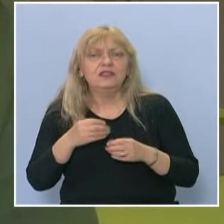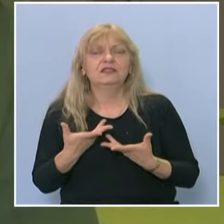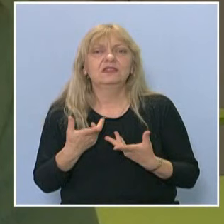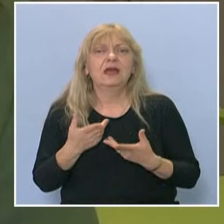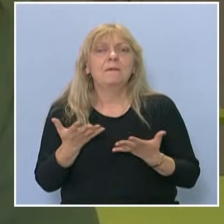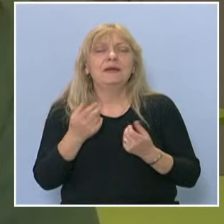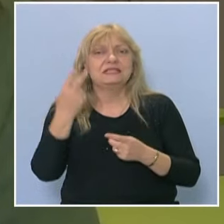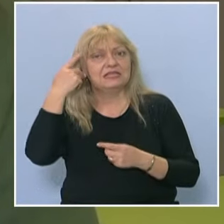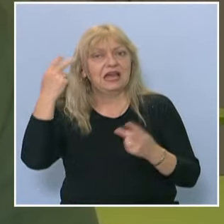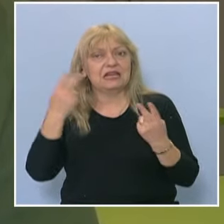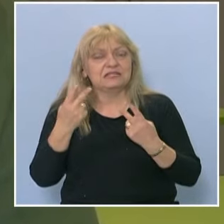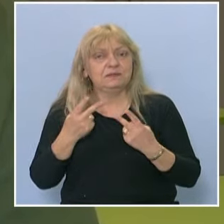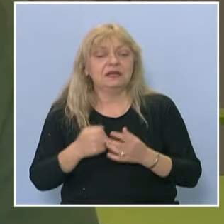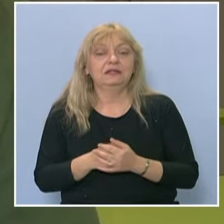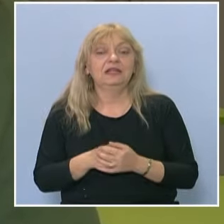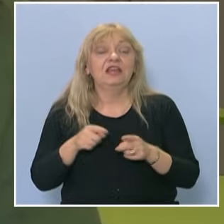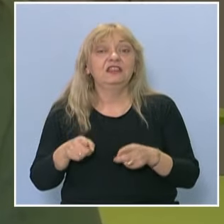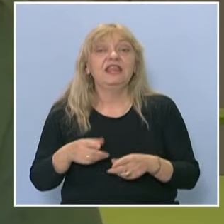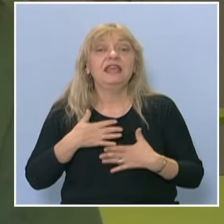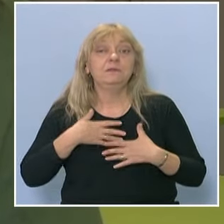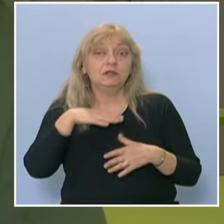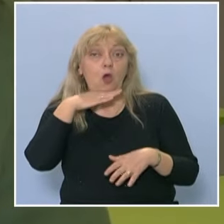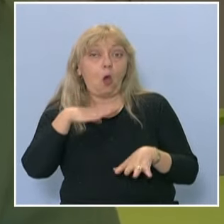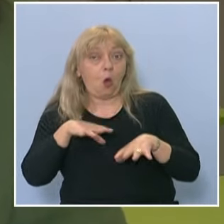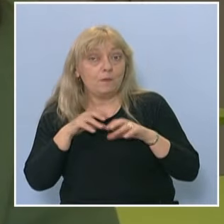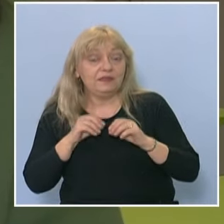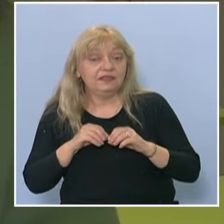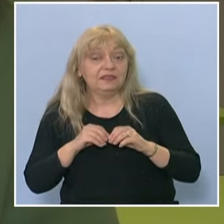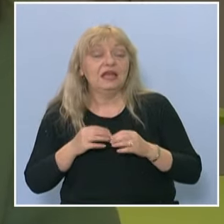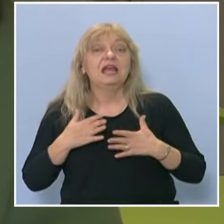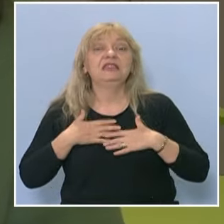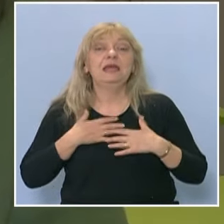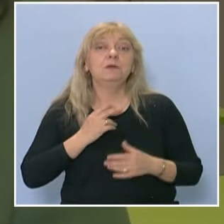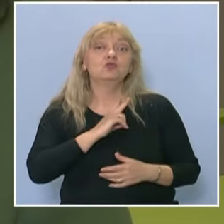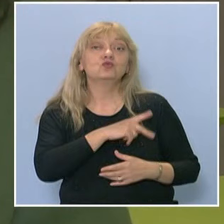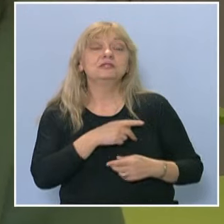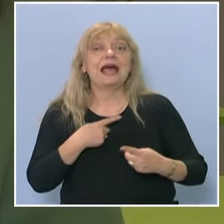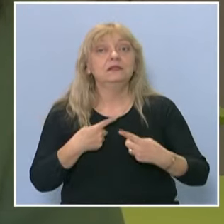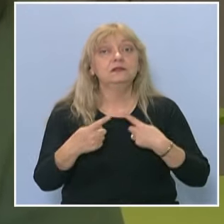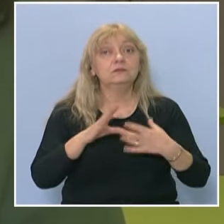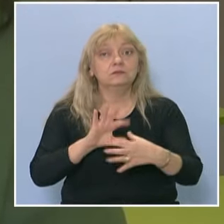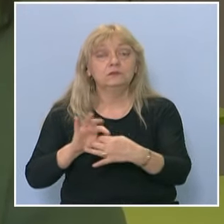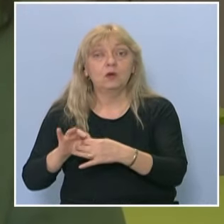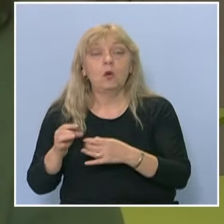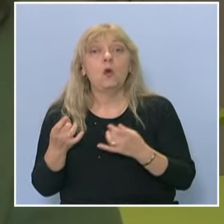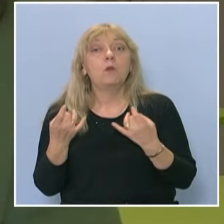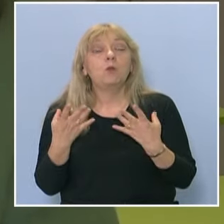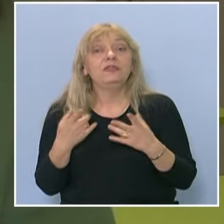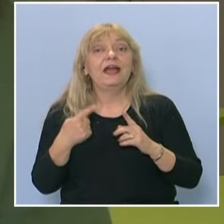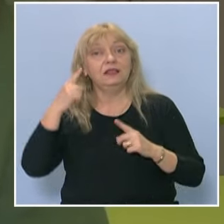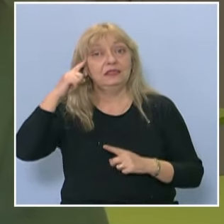Те черпят опита, за да имат социално взаимодействие, социални модели на